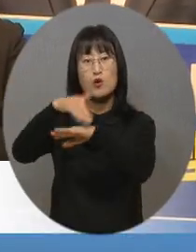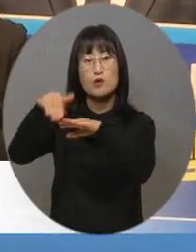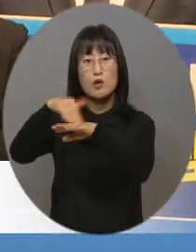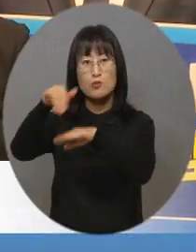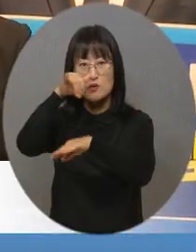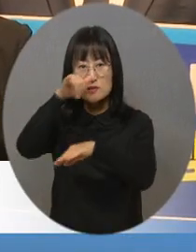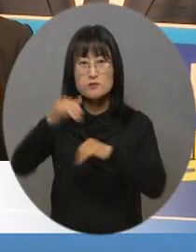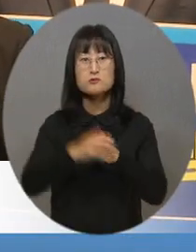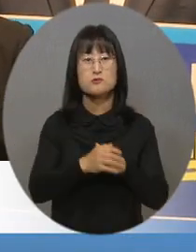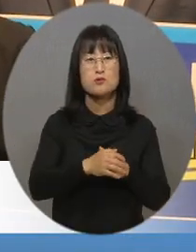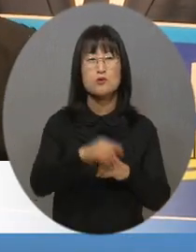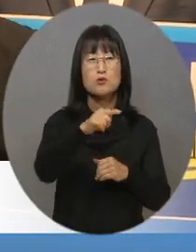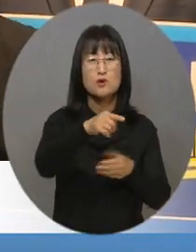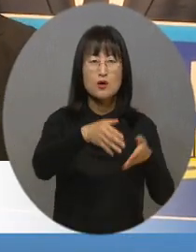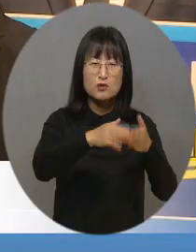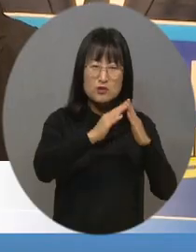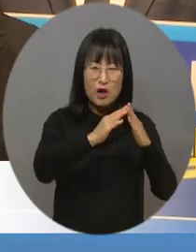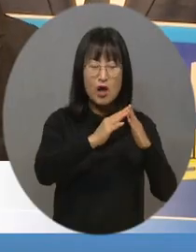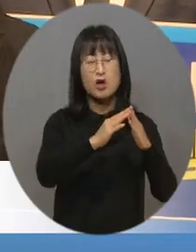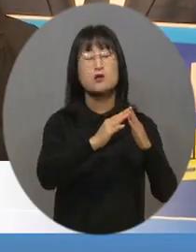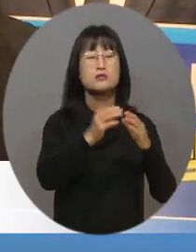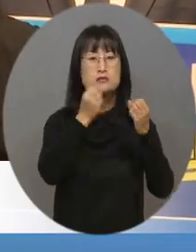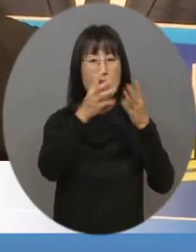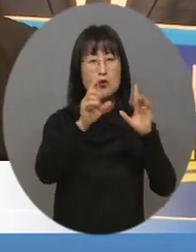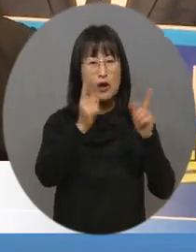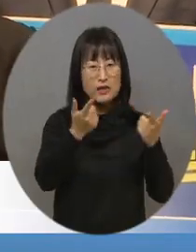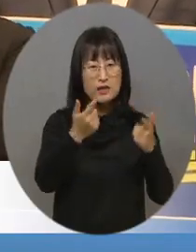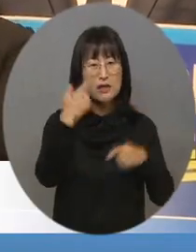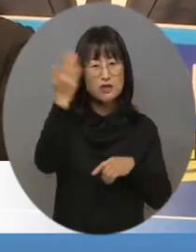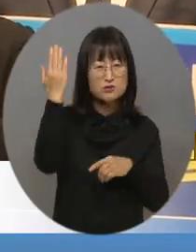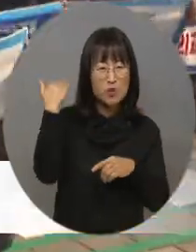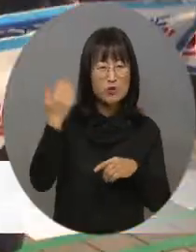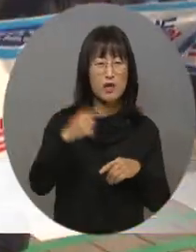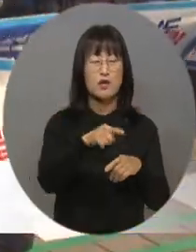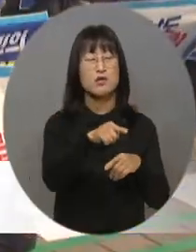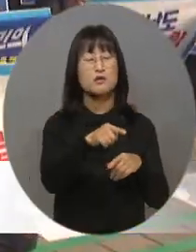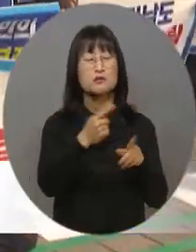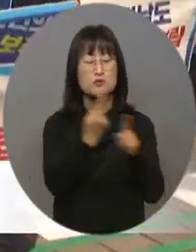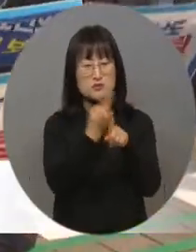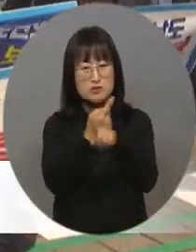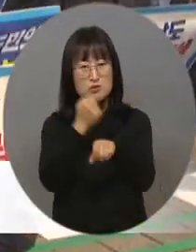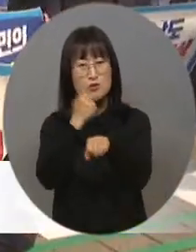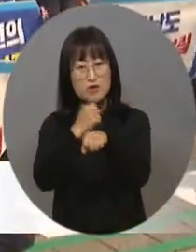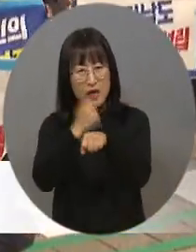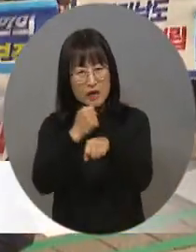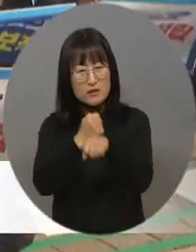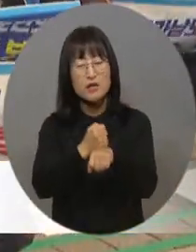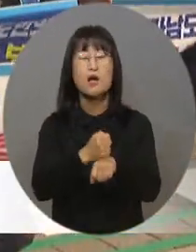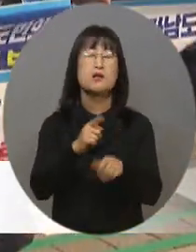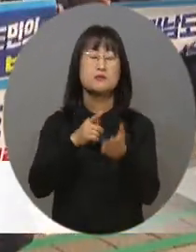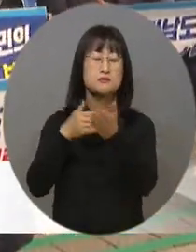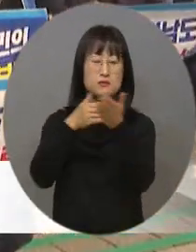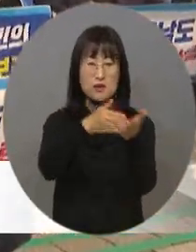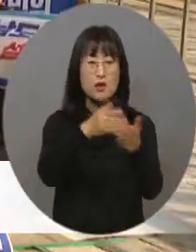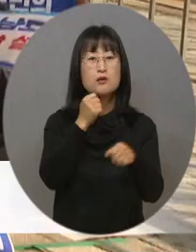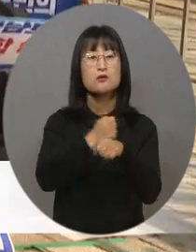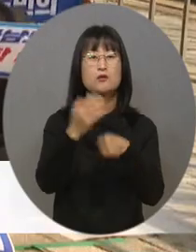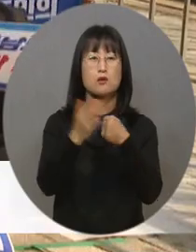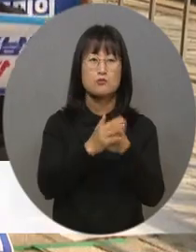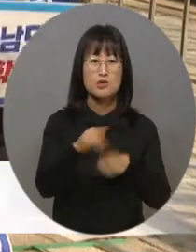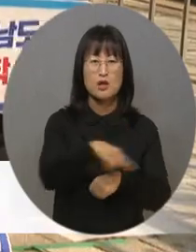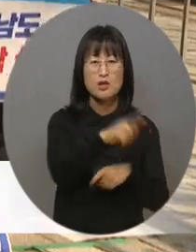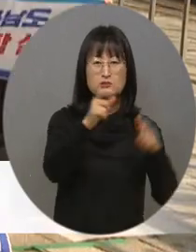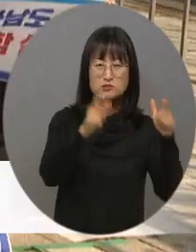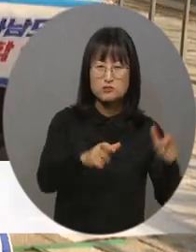신설이 아닌 기존 대학 정원을 조정하는 안이 유력한 것으로 알려져 전남 지역 반발이 거셉니다.